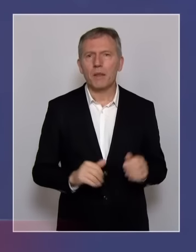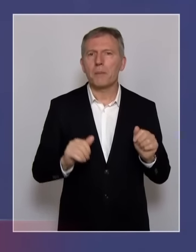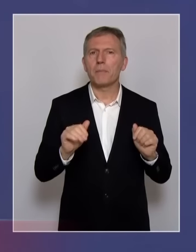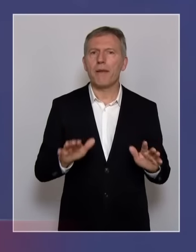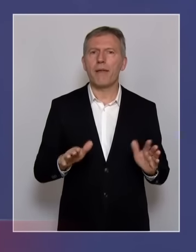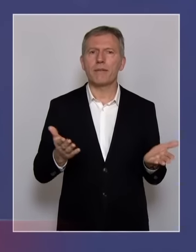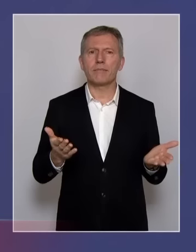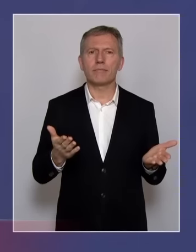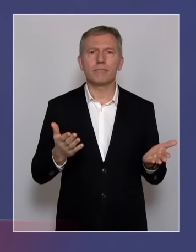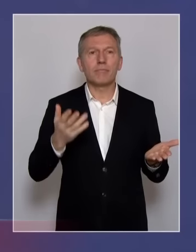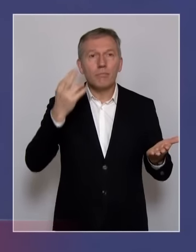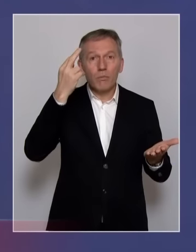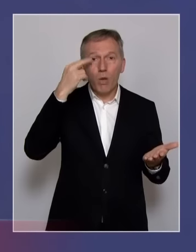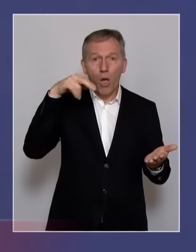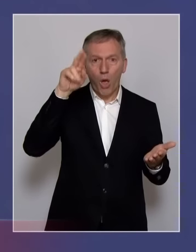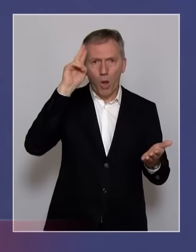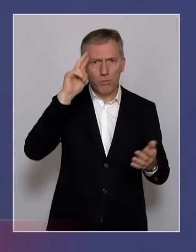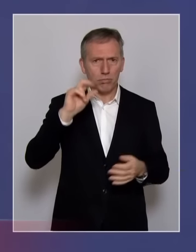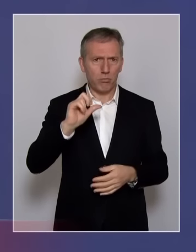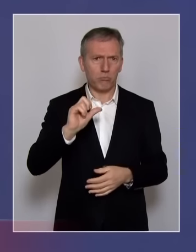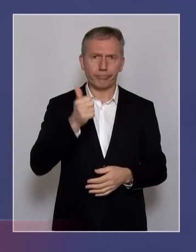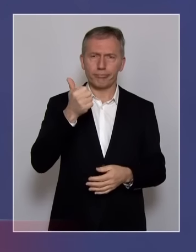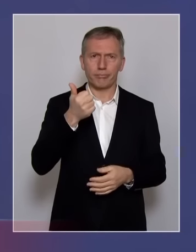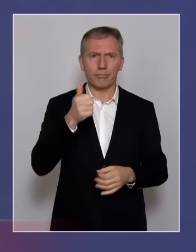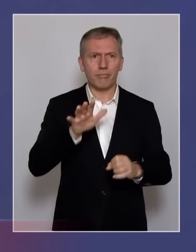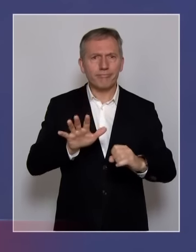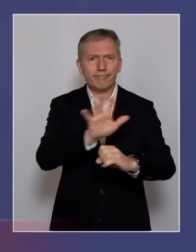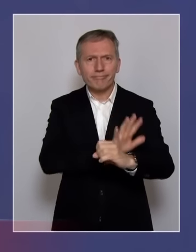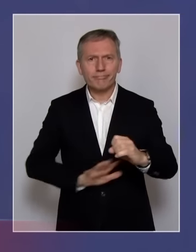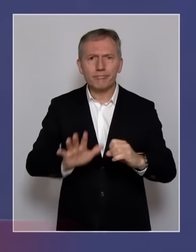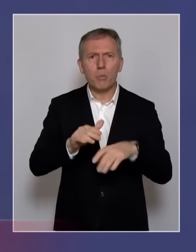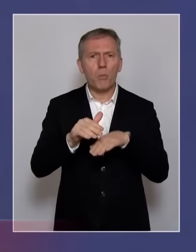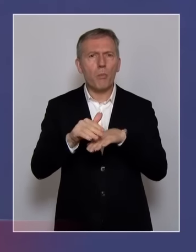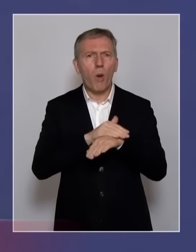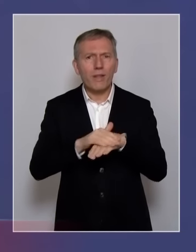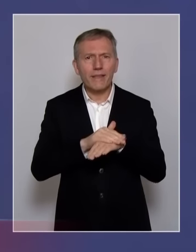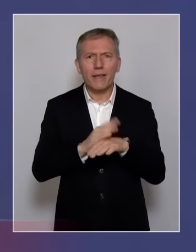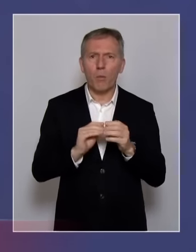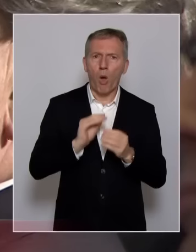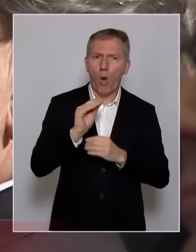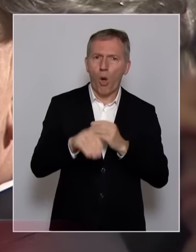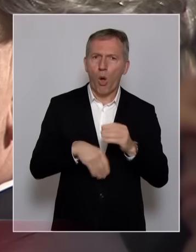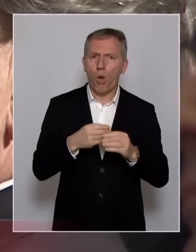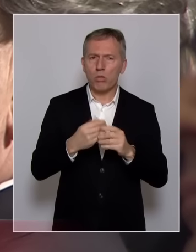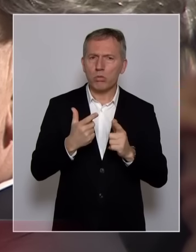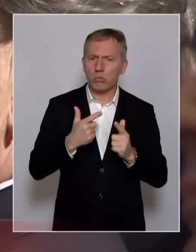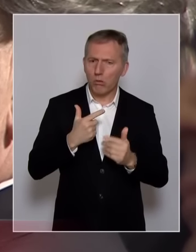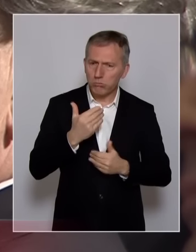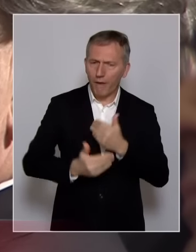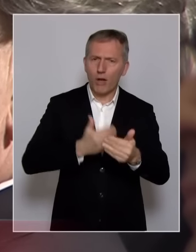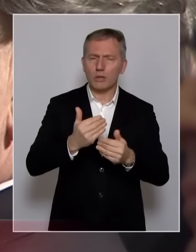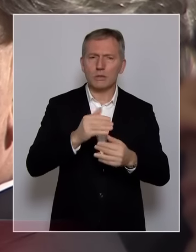Mais l'Europe est le seul espace politique au monde qui a planifié ces transitions.